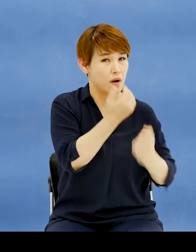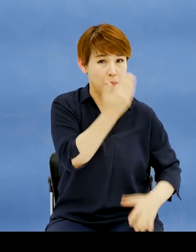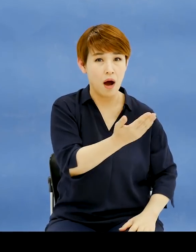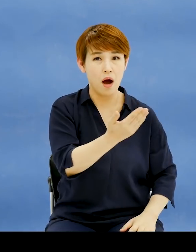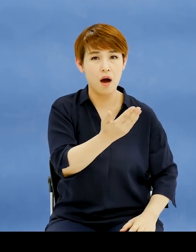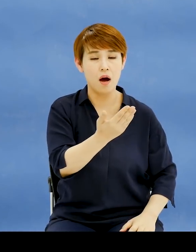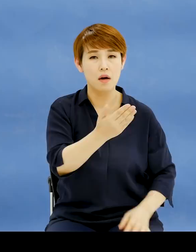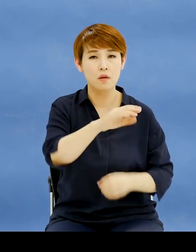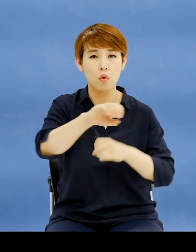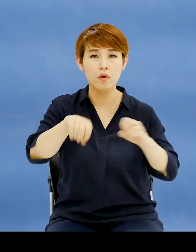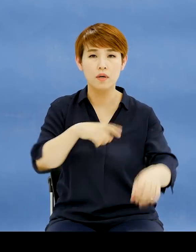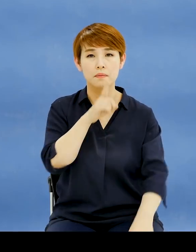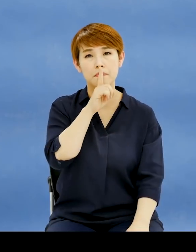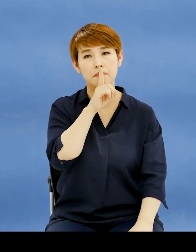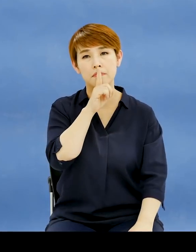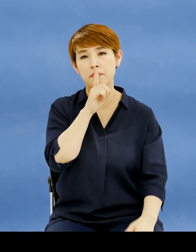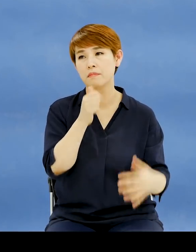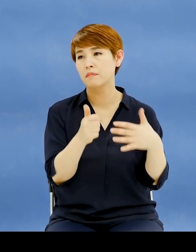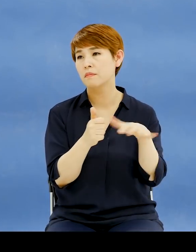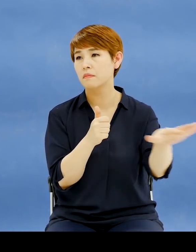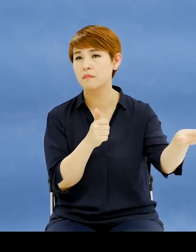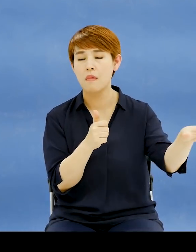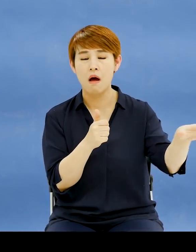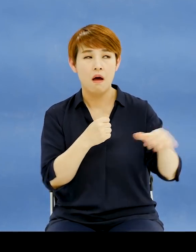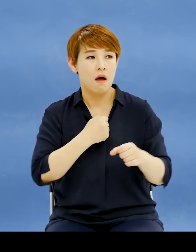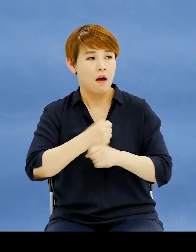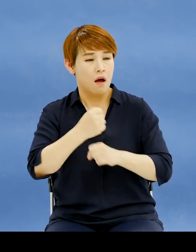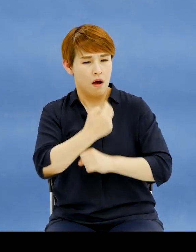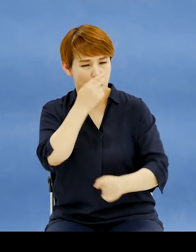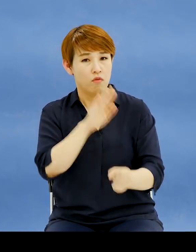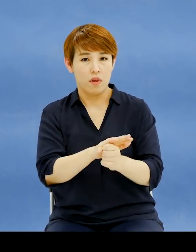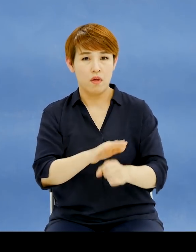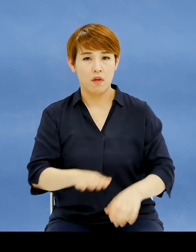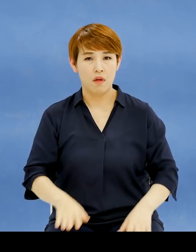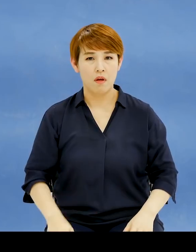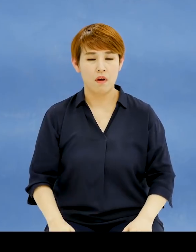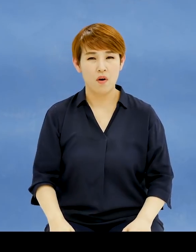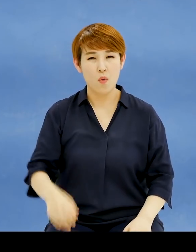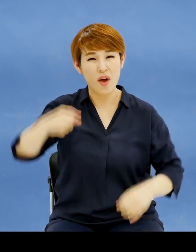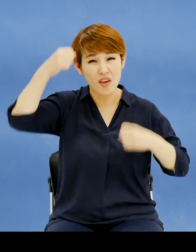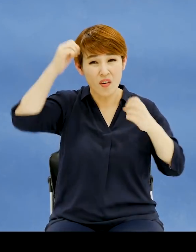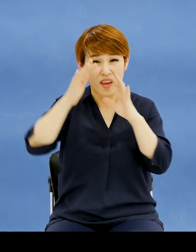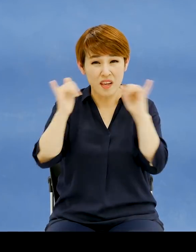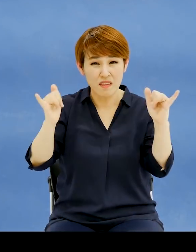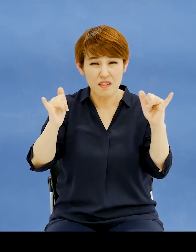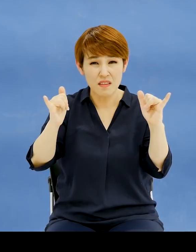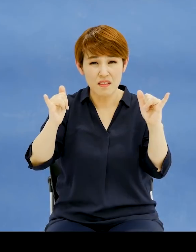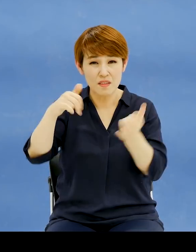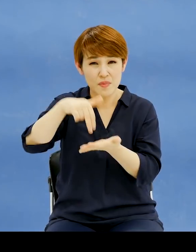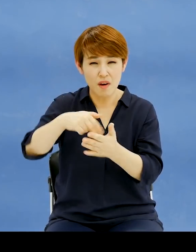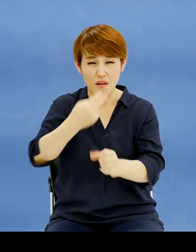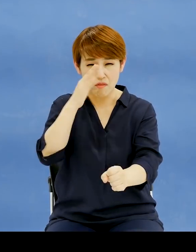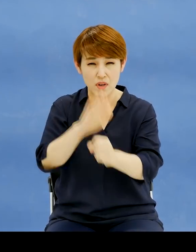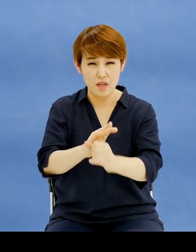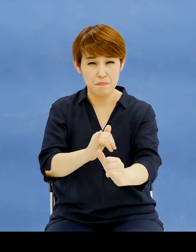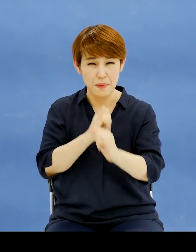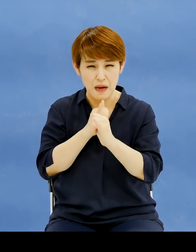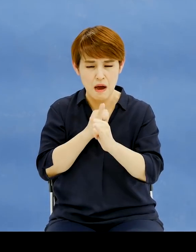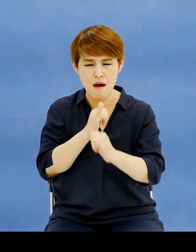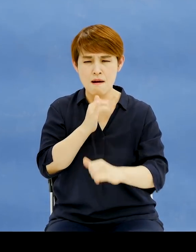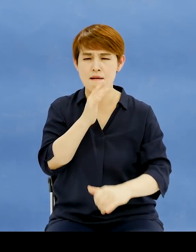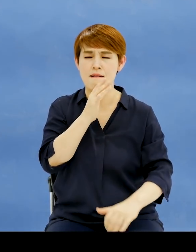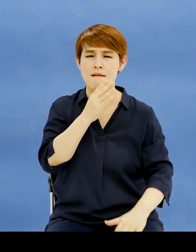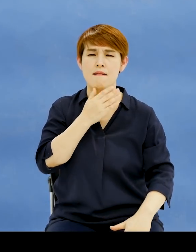물어보지 않고 사람들이 그래요. 거리를 둘 땐 진짜 맞아요. 너무 이게 제일 어렵거든요. 억울하죠. 네. 그래서 제가 그때 처음 알았어요. 연예인들이 왜 억울해서